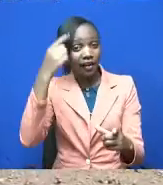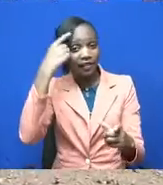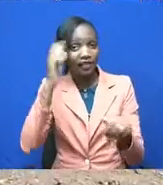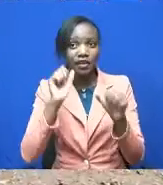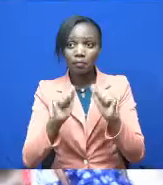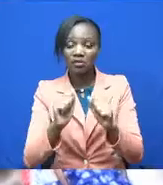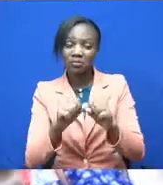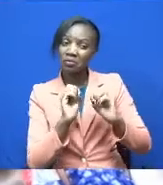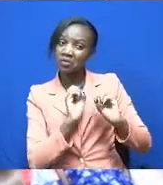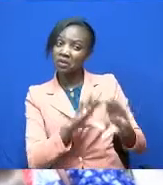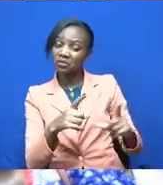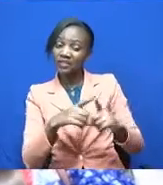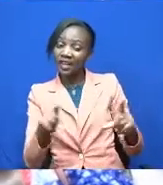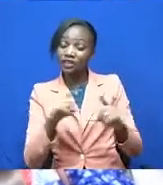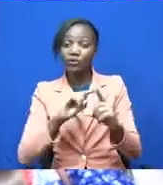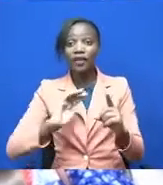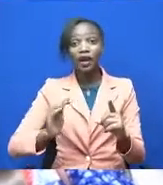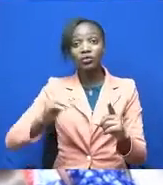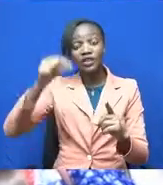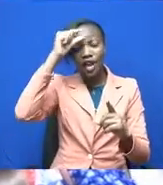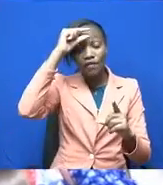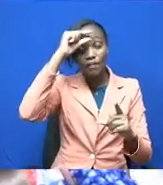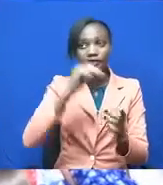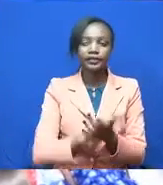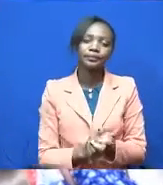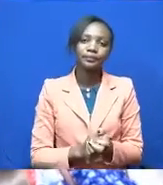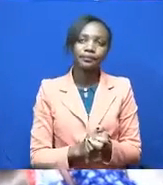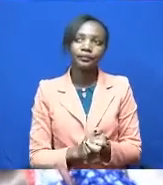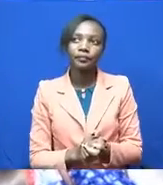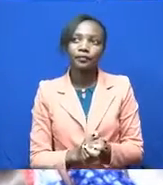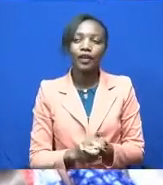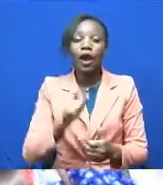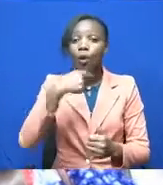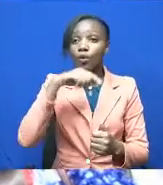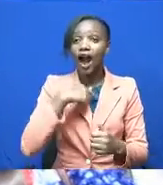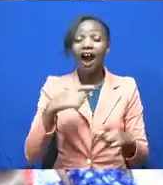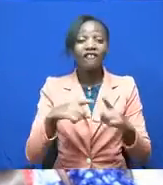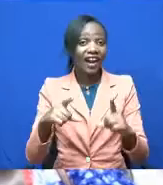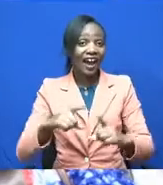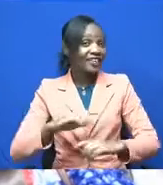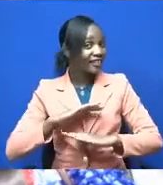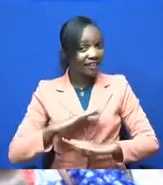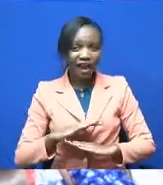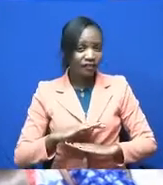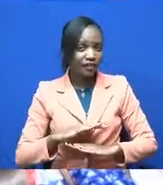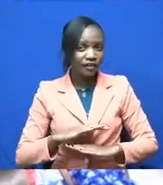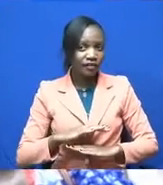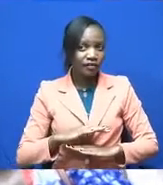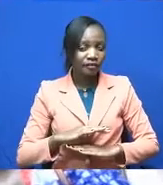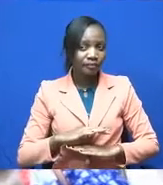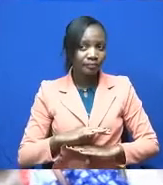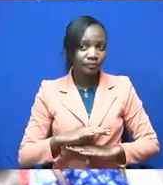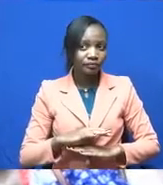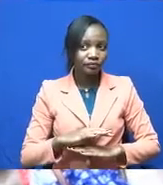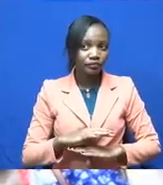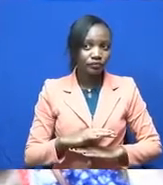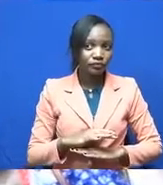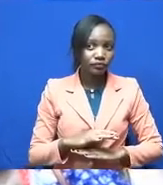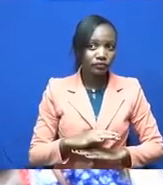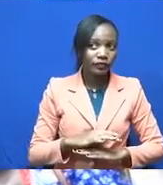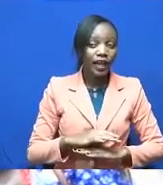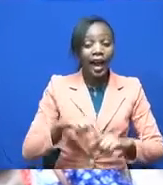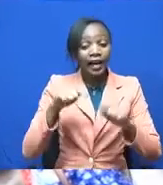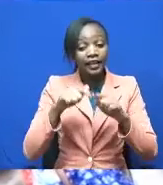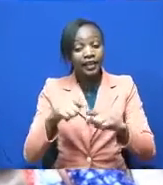za kaunti. Hata kama ni wapi, lakini kuna ardhi ya kutosha, na katika hiyo